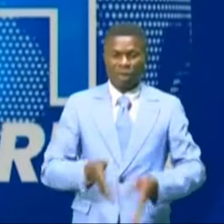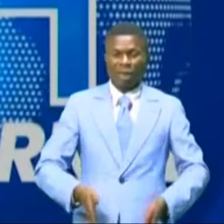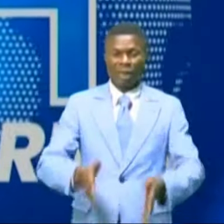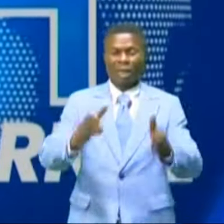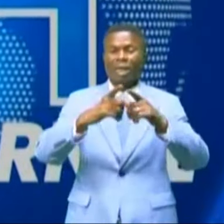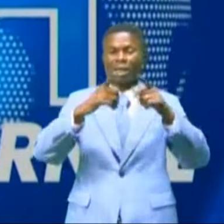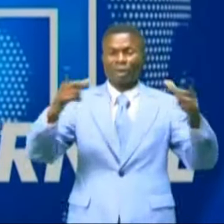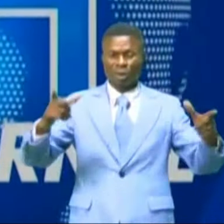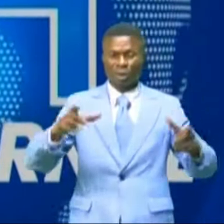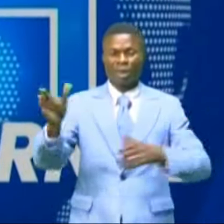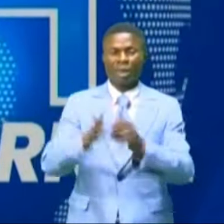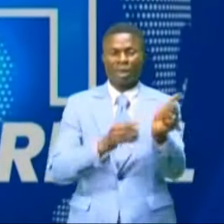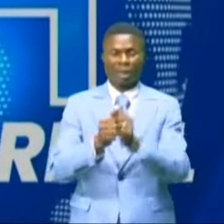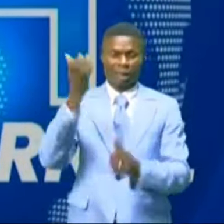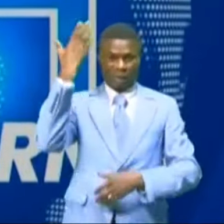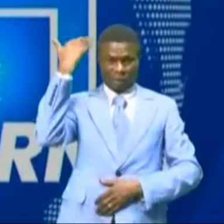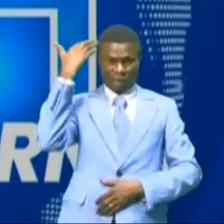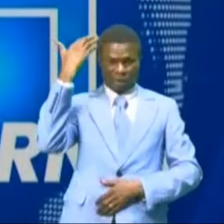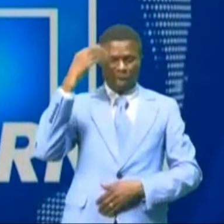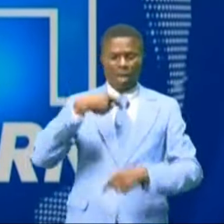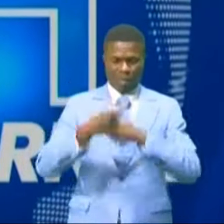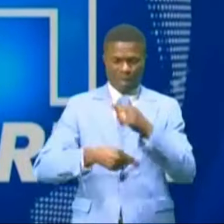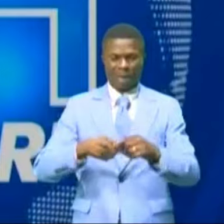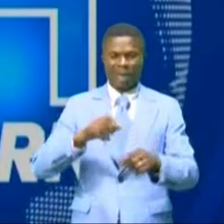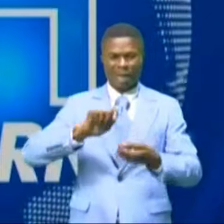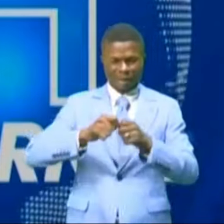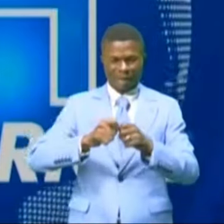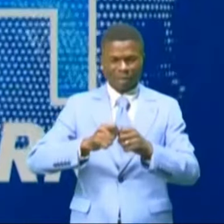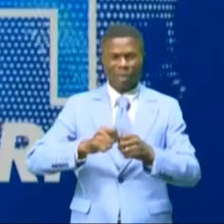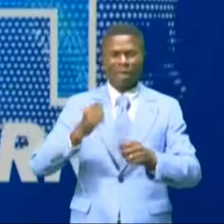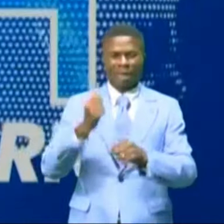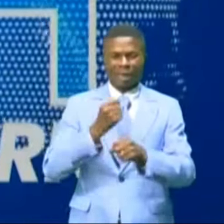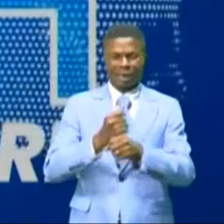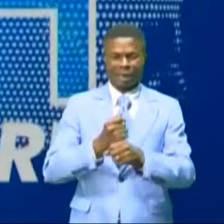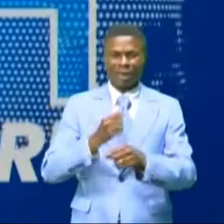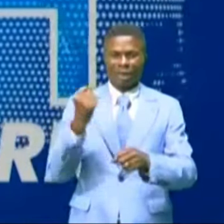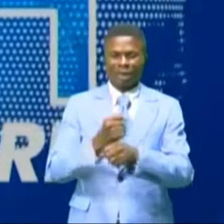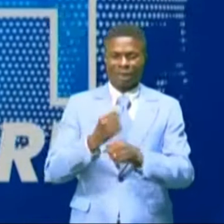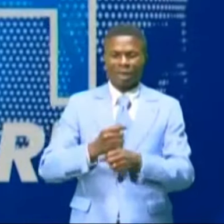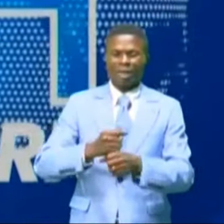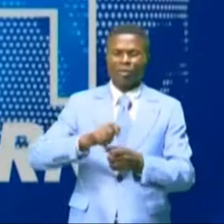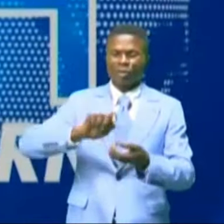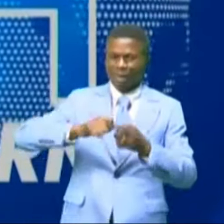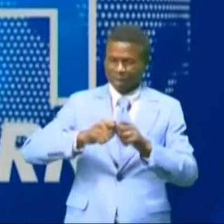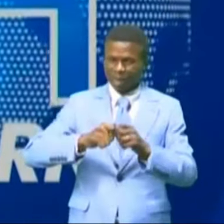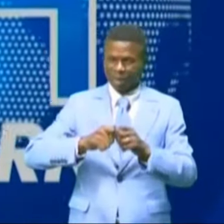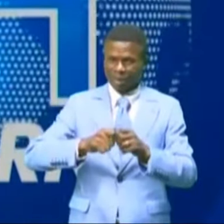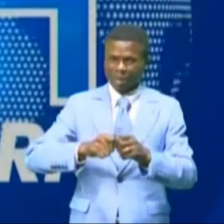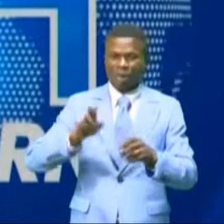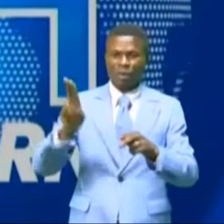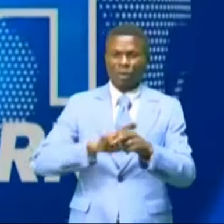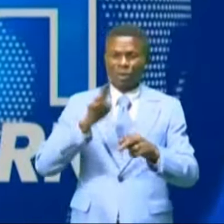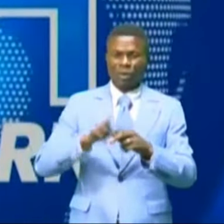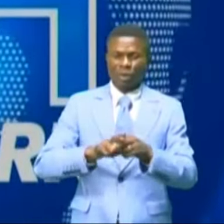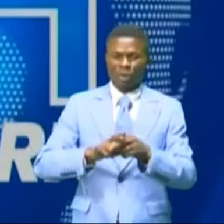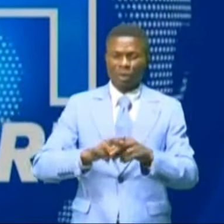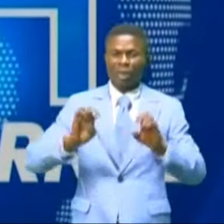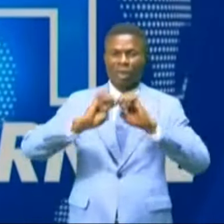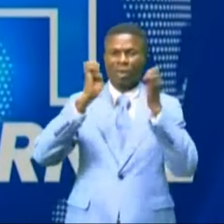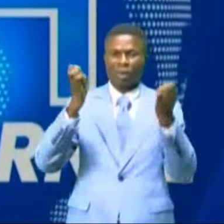artères détériorées autrefois subissent un coup de pioche grâce aux travaux de réhabilitation exécutés par